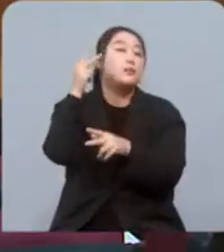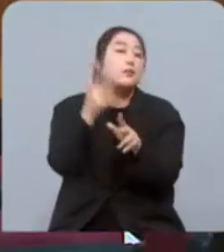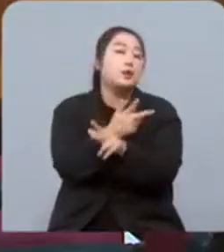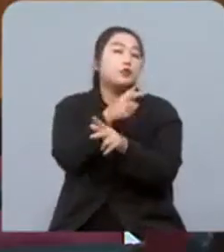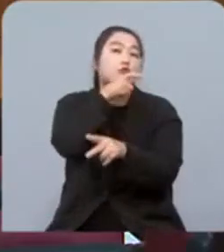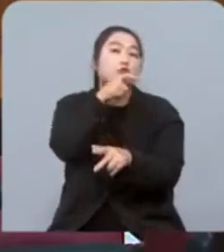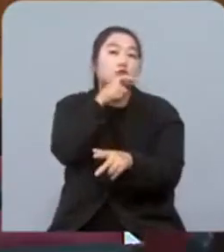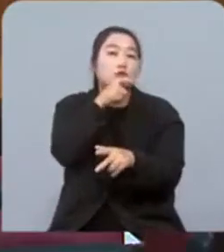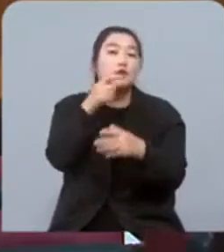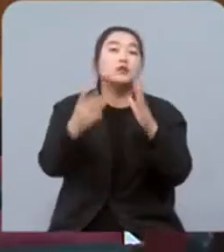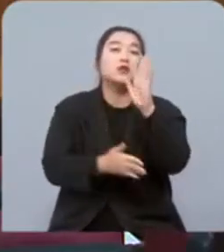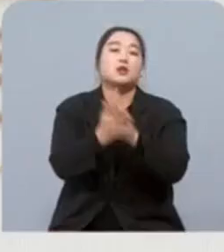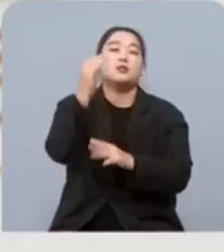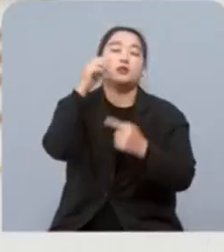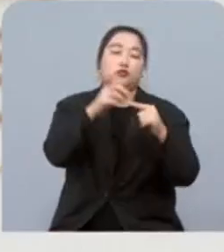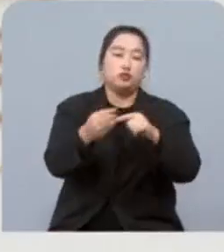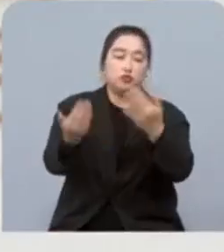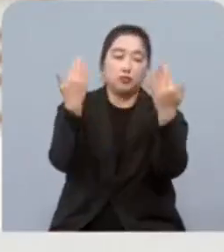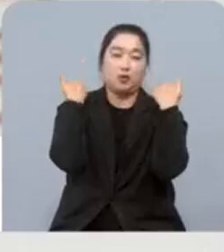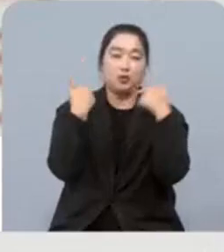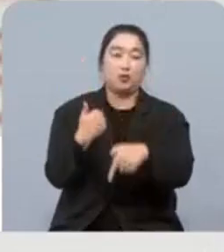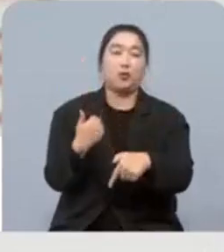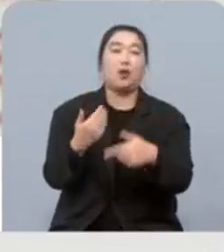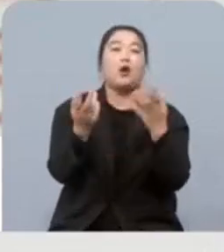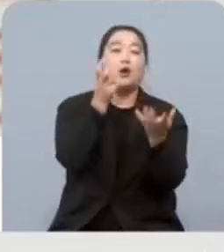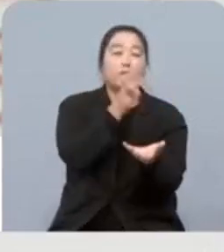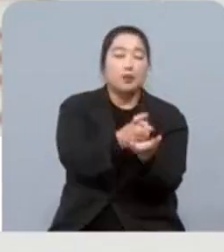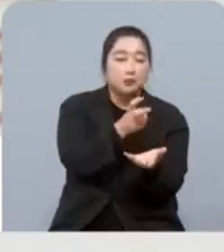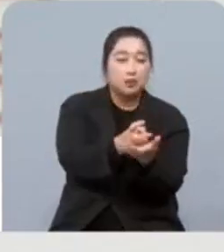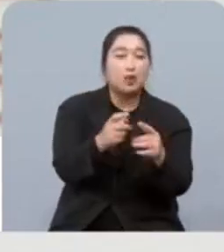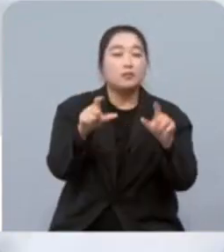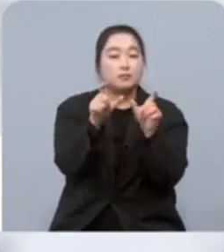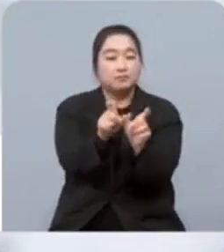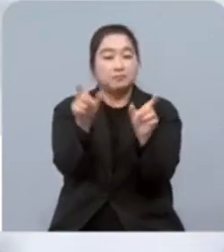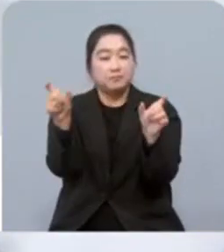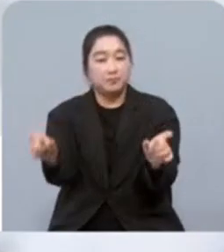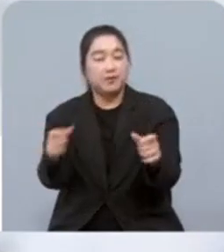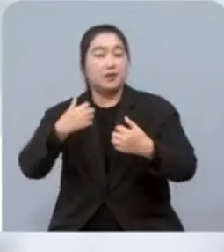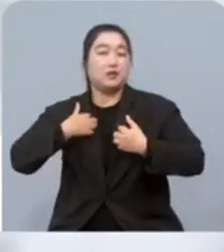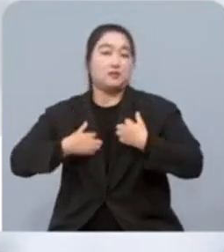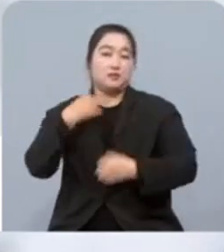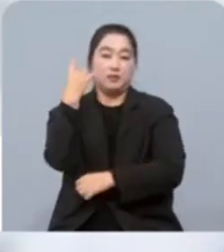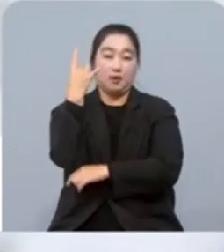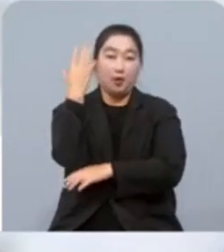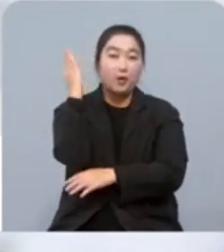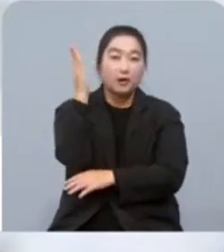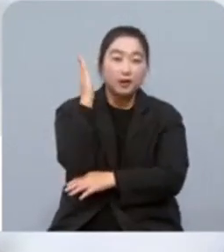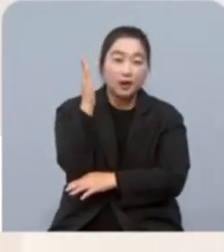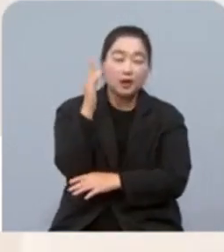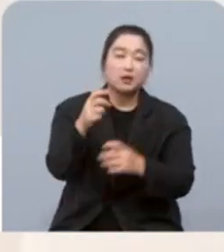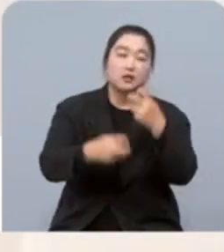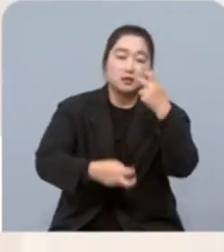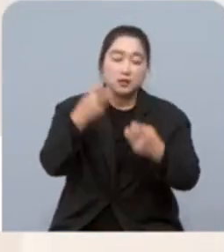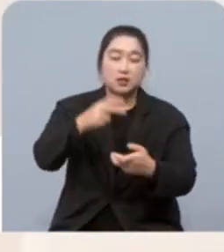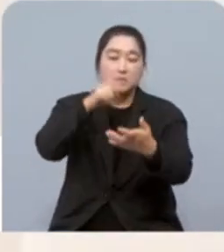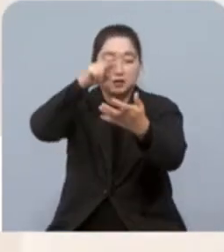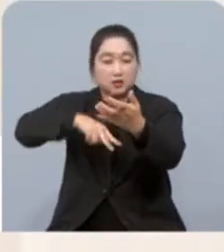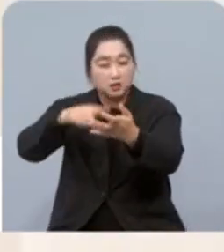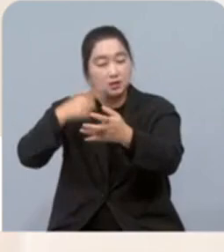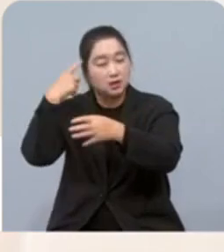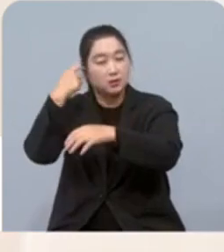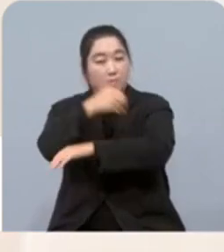어화 를 비롯해 맞춤법과 표준어 뛰어쓰기 재미있는 어원 이야기와 디지털 시대의 읽기